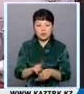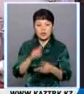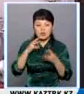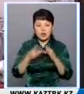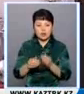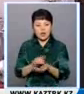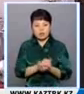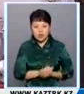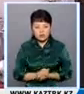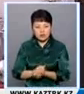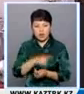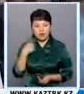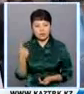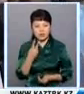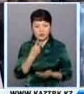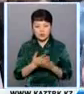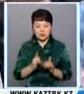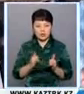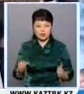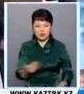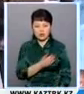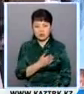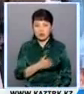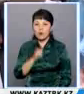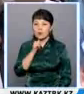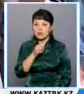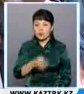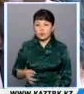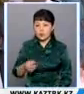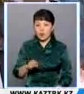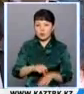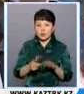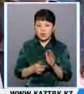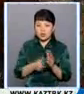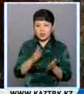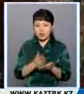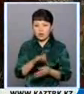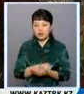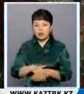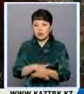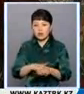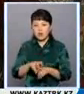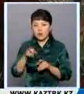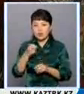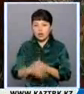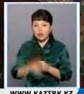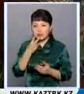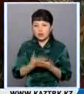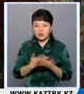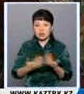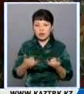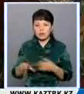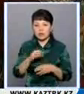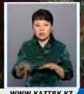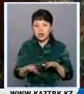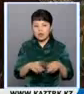татулығын, бірлігін арттыра түспек. Қостанайда 17 ұлттық орталық бар. Олардың әрқайсысы жыл бойы өтетін әртүрлі шаралардан